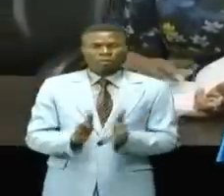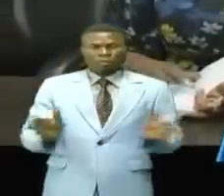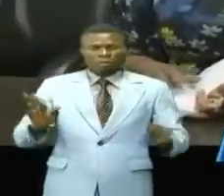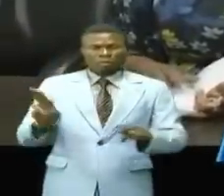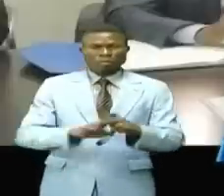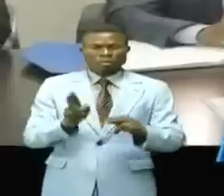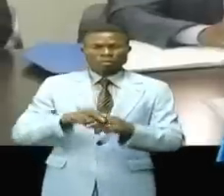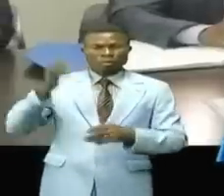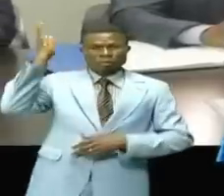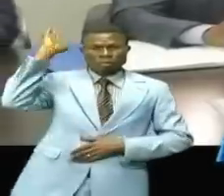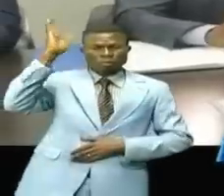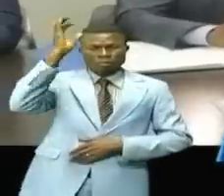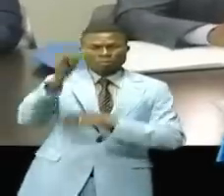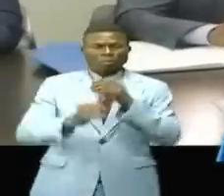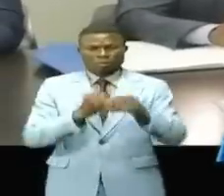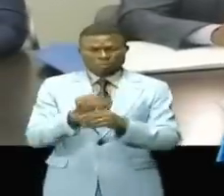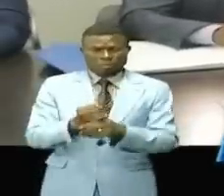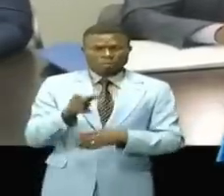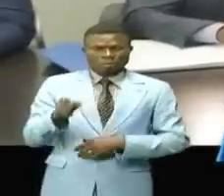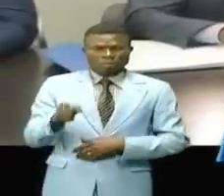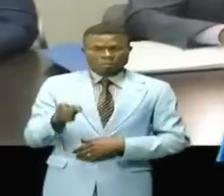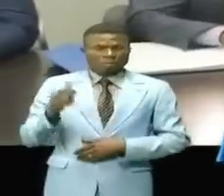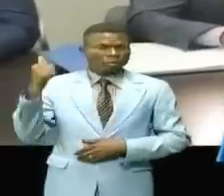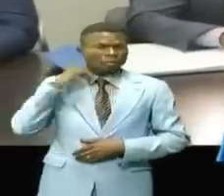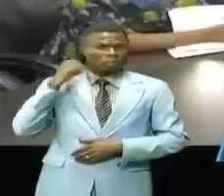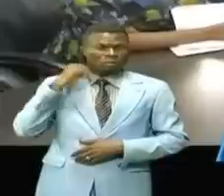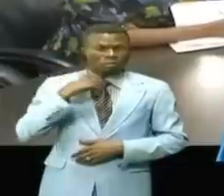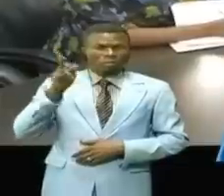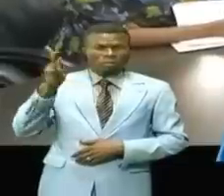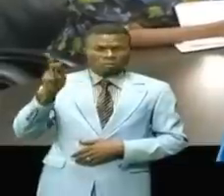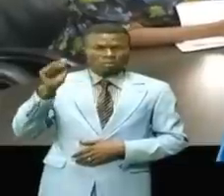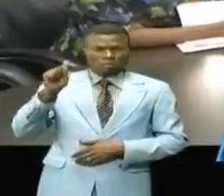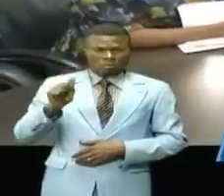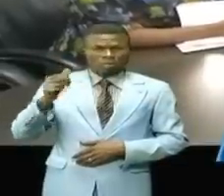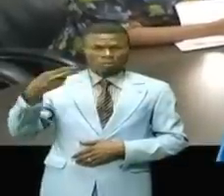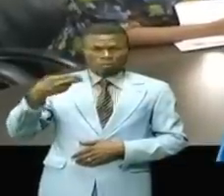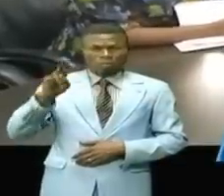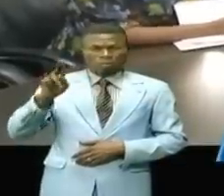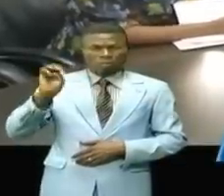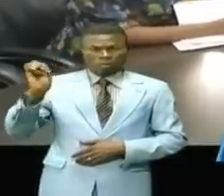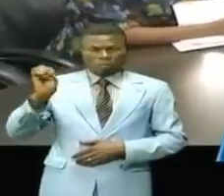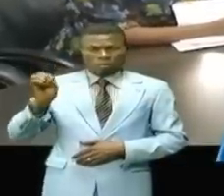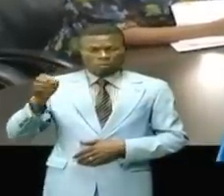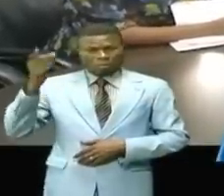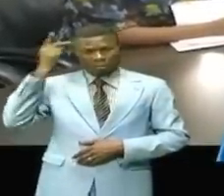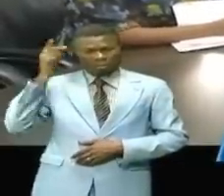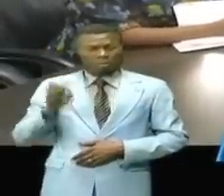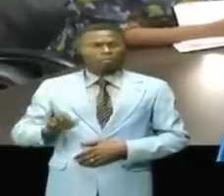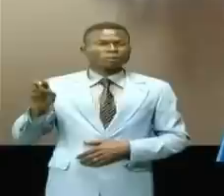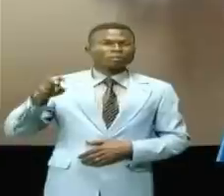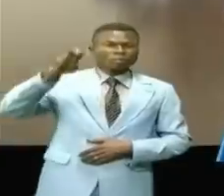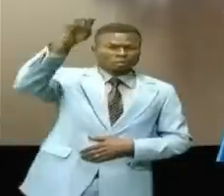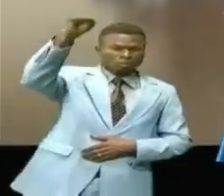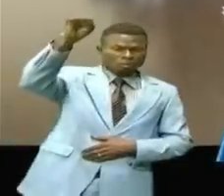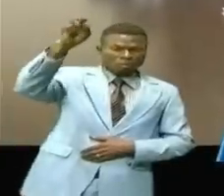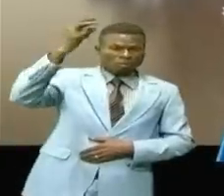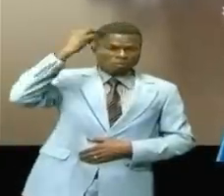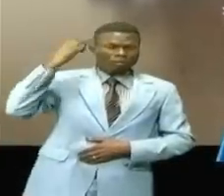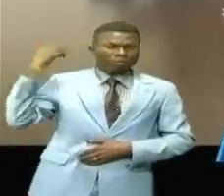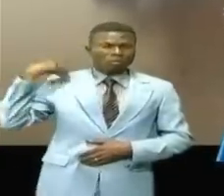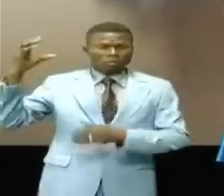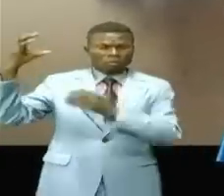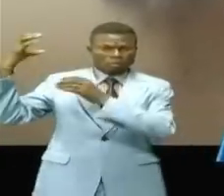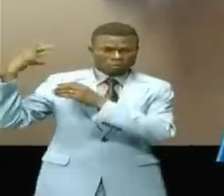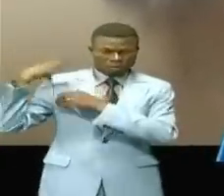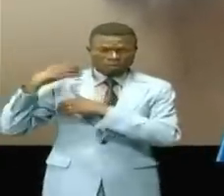Conférence internationale sur la région des Grands Lacs, Dr Kaolo, fera les déplacements de Kinshasa pour un tête-à-tête avec le ministre d'État en charge